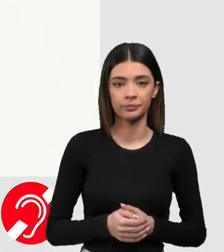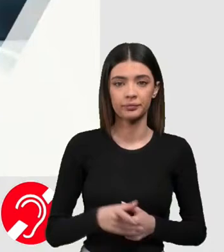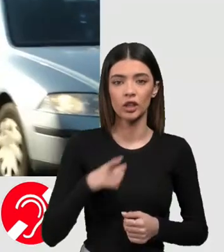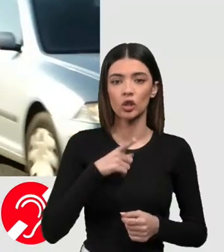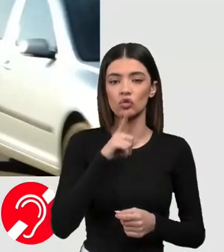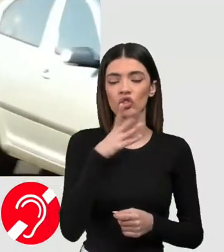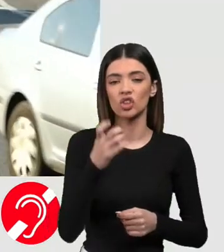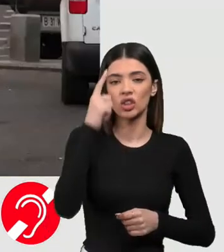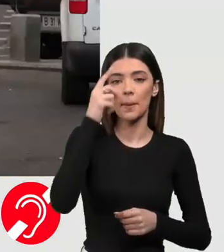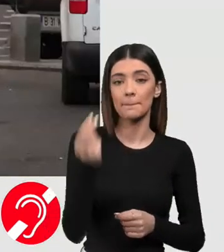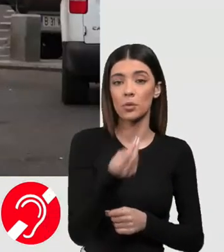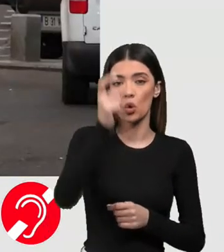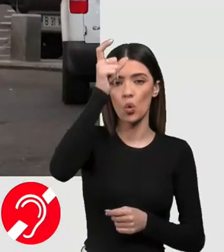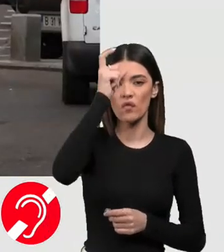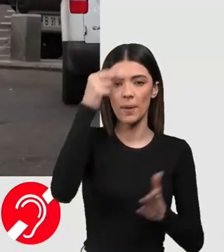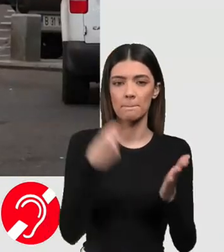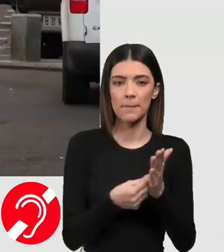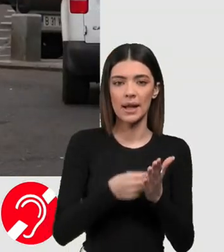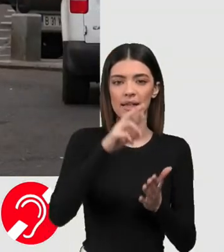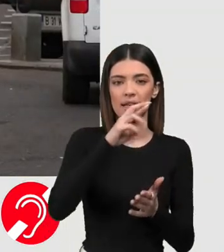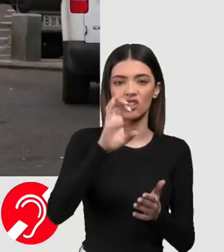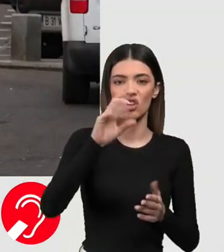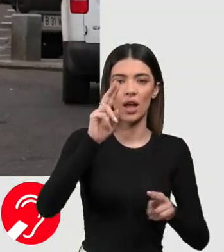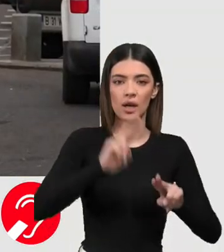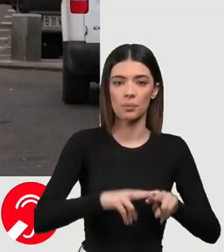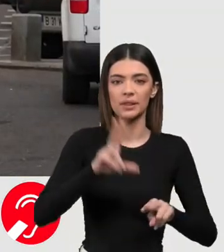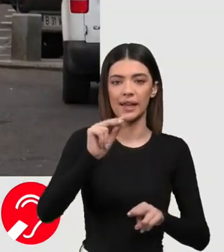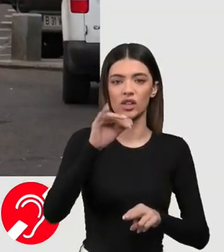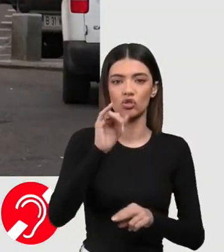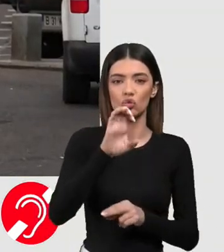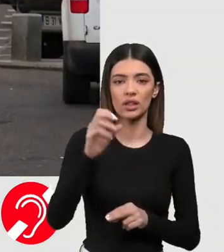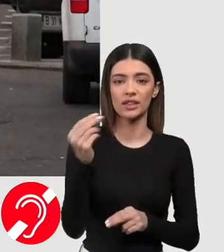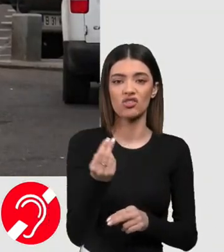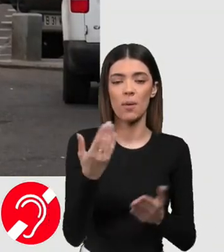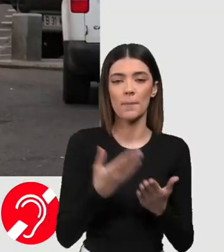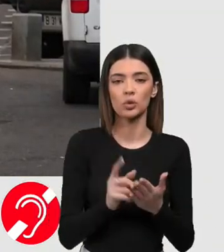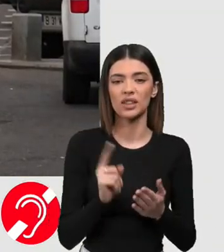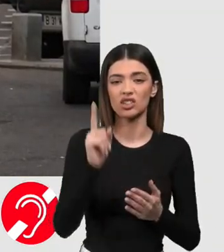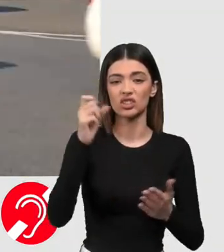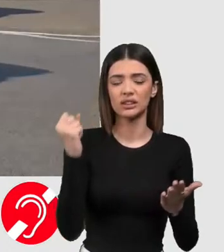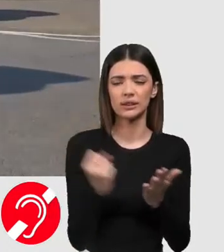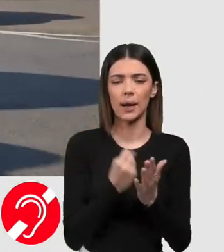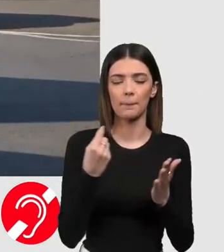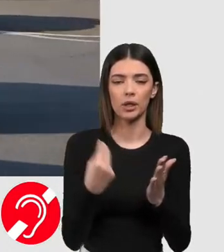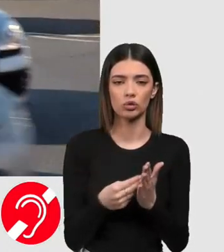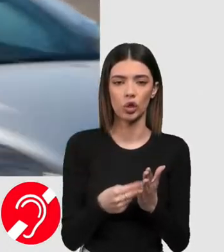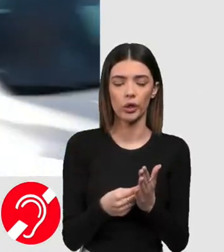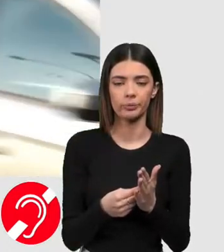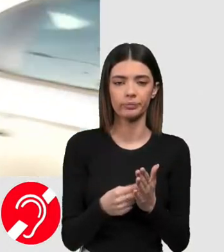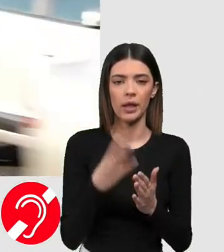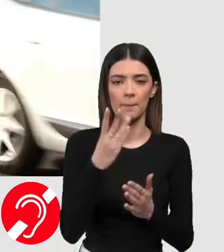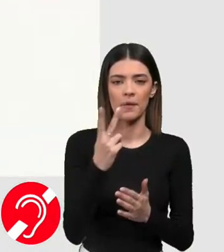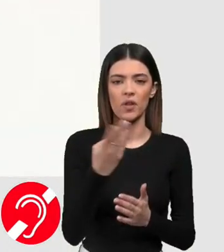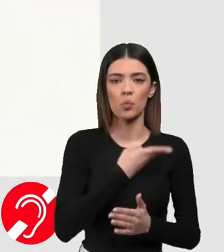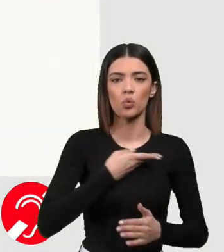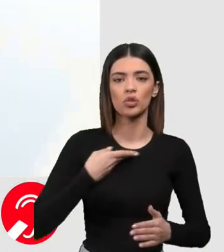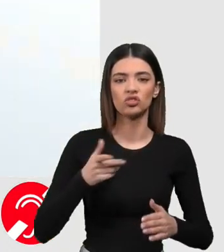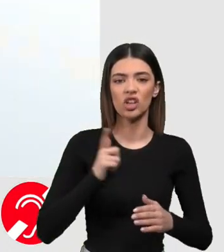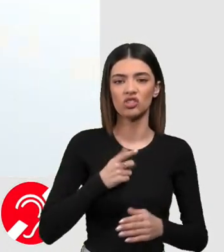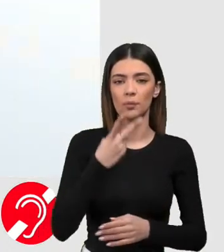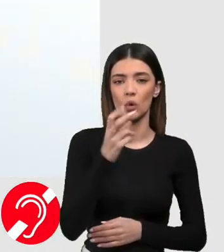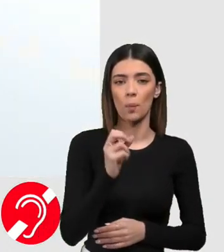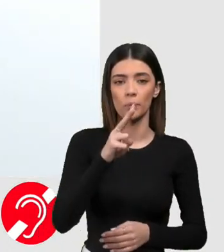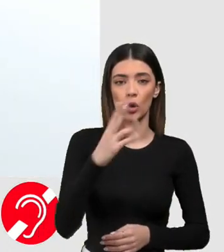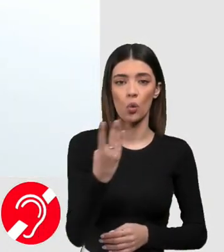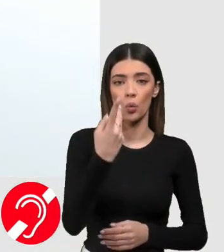În rândul veștilor bune de la guvern, tarifele RCA rămân plafonate până în 30 iunie. Motivul? Combaterea creșterii excesive a prețurilor. Bursa de Valori